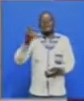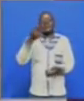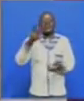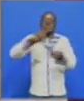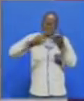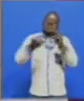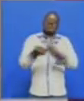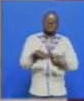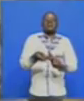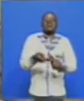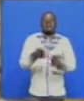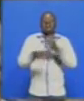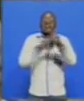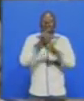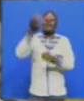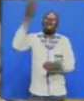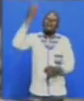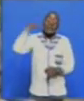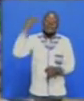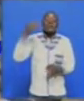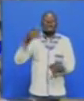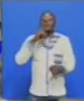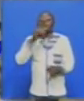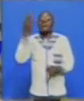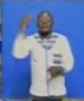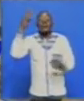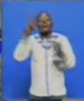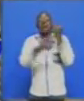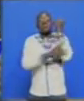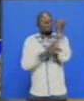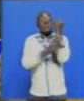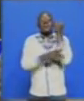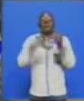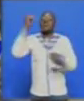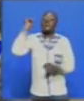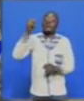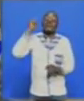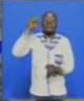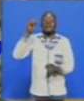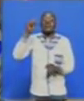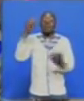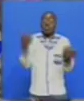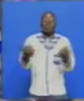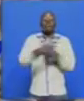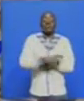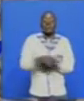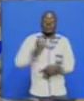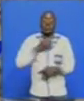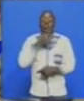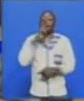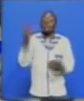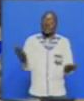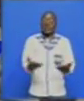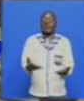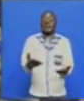partenaires. L'année passée, nous étions à Komselega, c'est pour écouter le témoignage des sinistrés. Aujourd'hui, nous sommes ici à Arbolé.